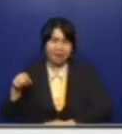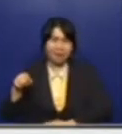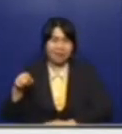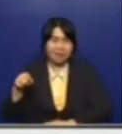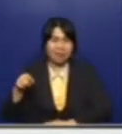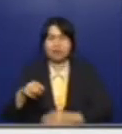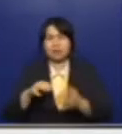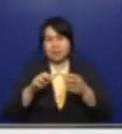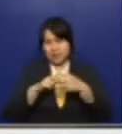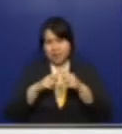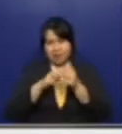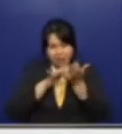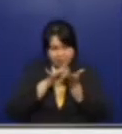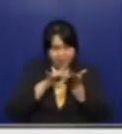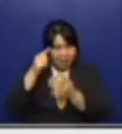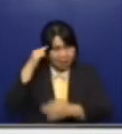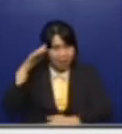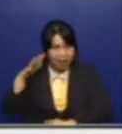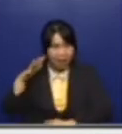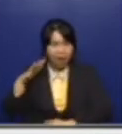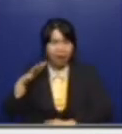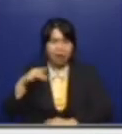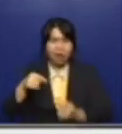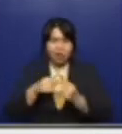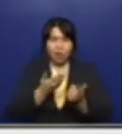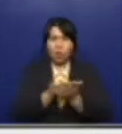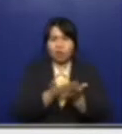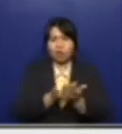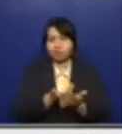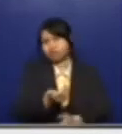ปัญหายาบ้าปัญหา